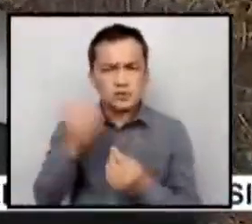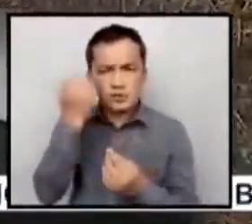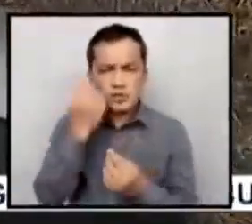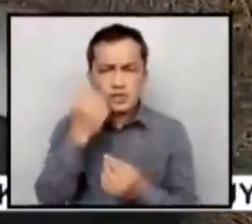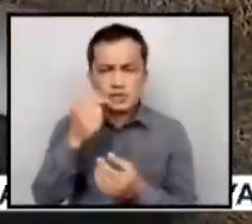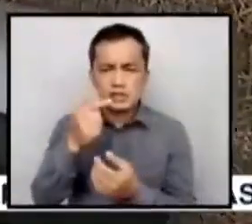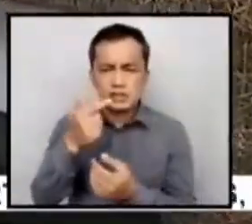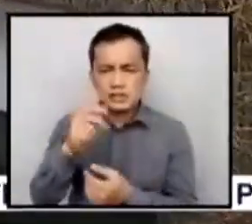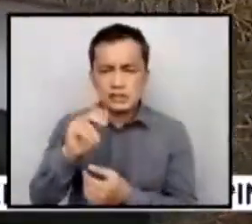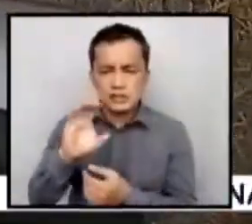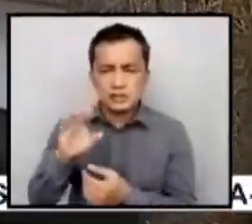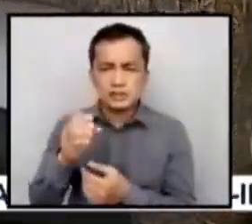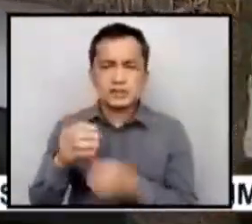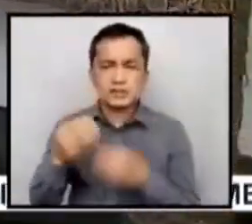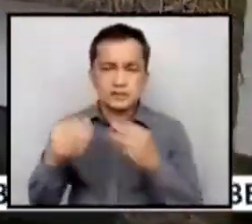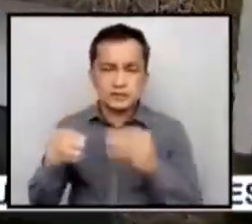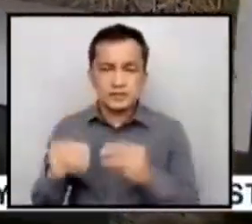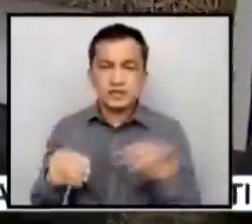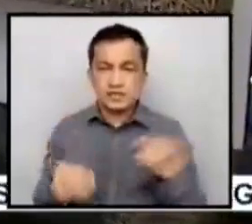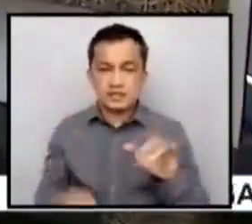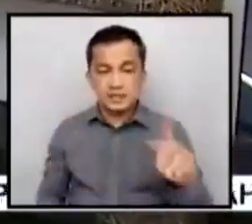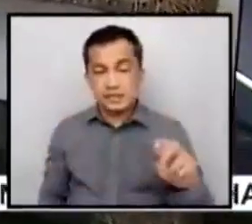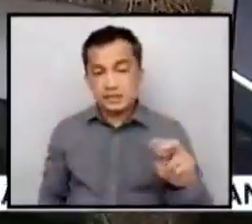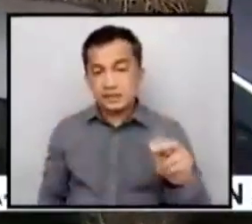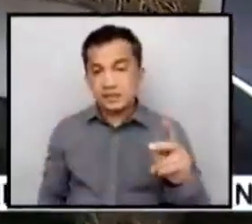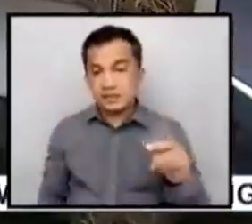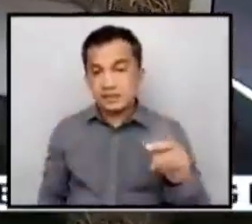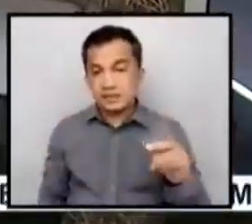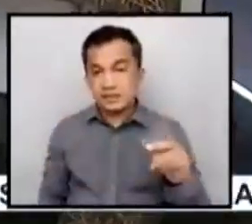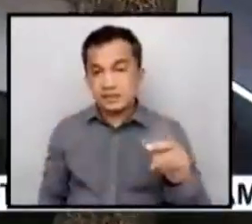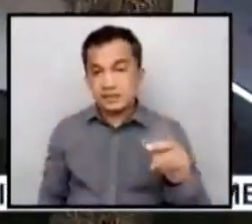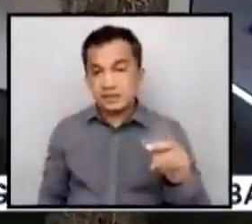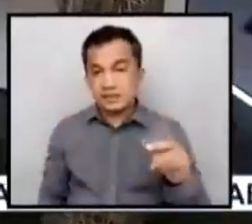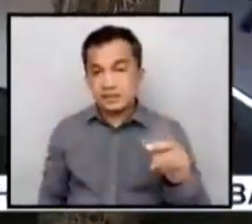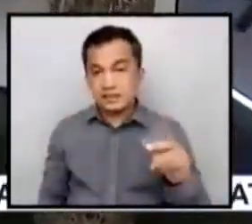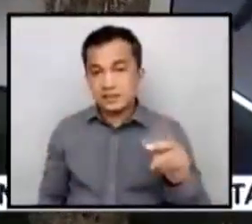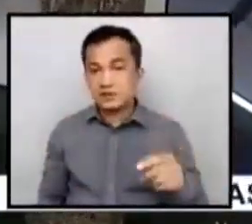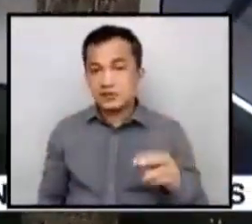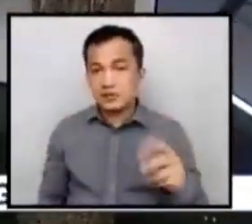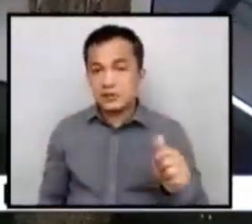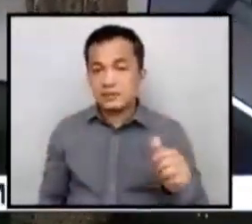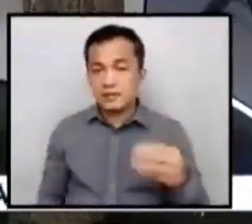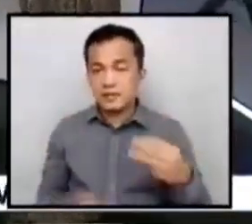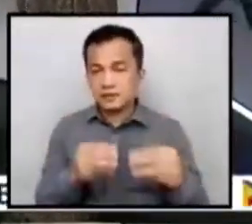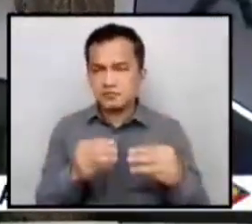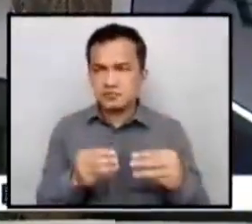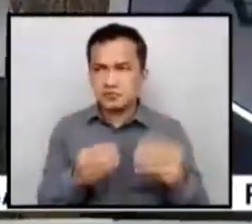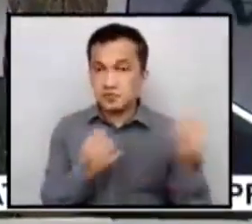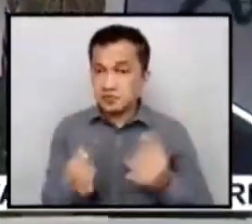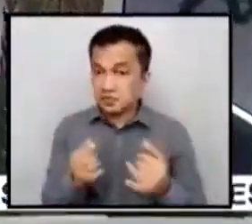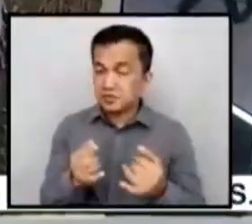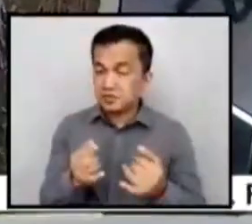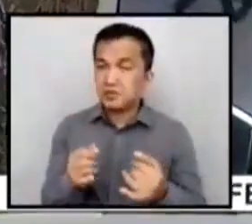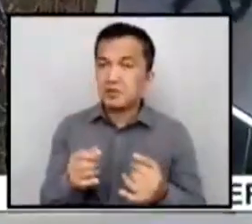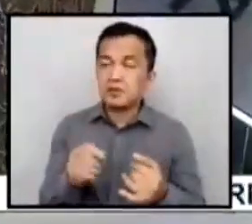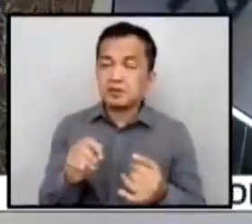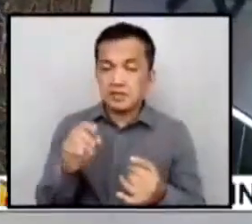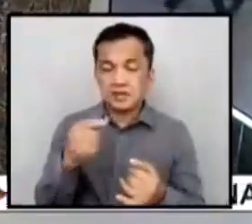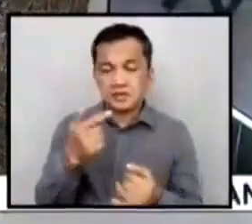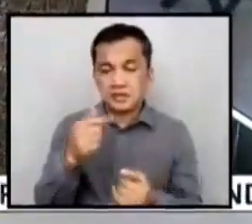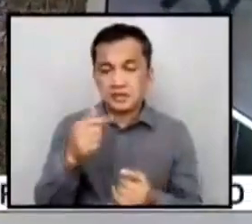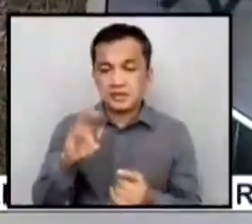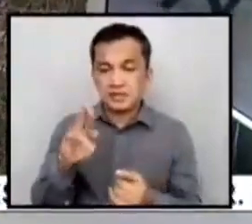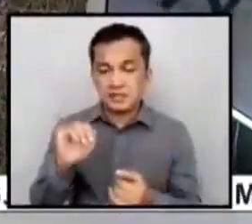sa Tandang Sora Market sa Quezon City, kung saan mga imported na bawang lang daw ang mayroon silang supply ngayon. Nagbabalik si